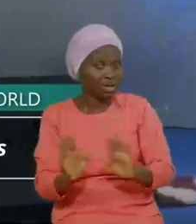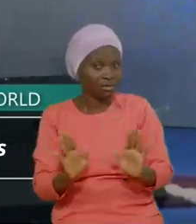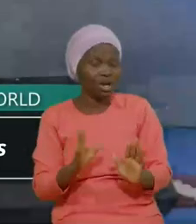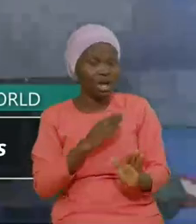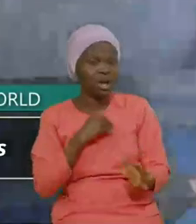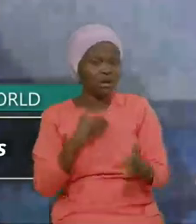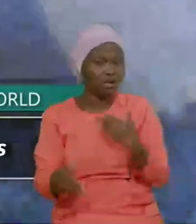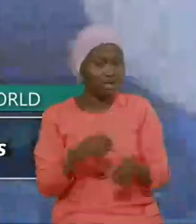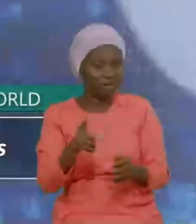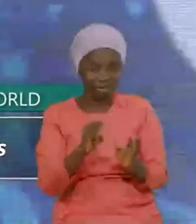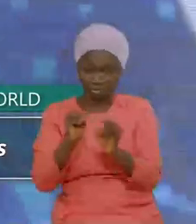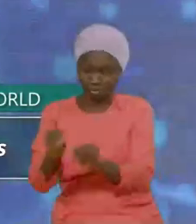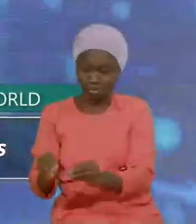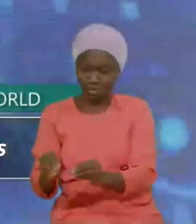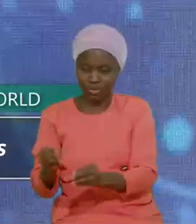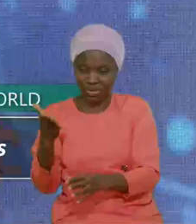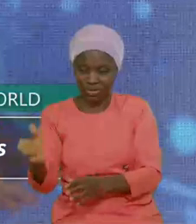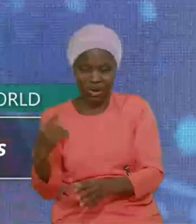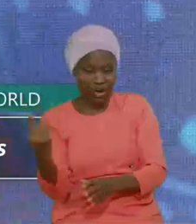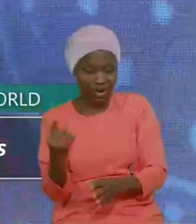et qu'il n'y avait pas de mouvement